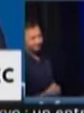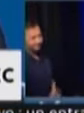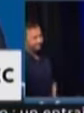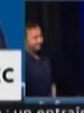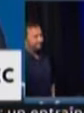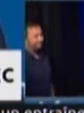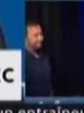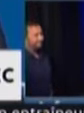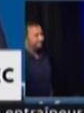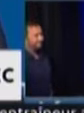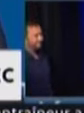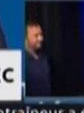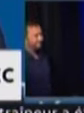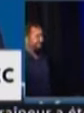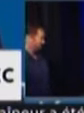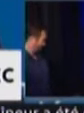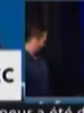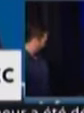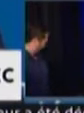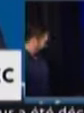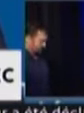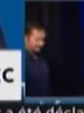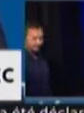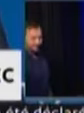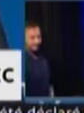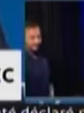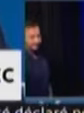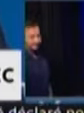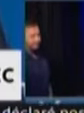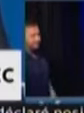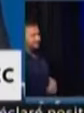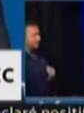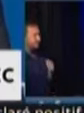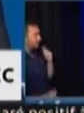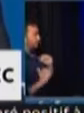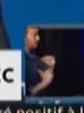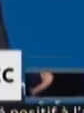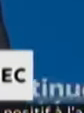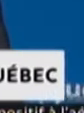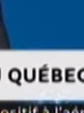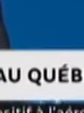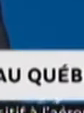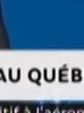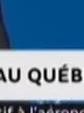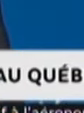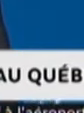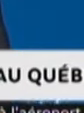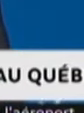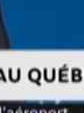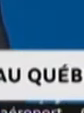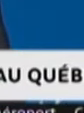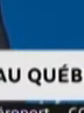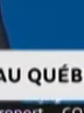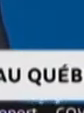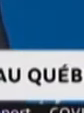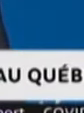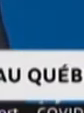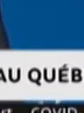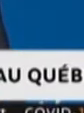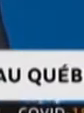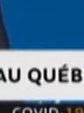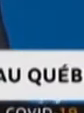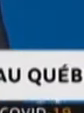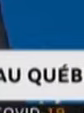Québec. Nous sommes maintenant à 80 % des gens de plus de 12 ans avec une première dose de vaccin. Et tel que